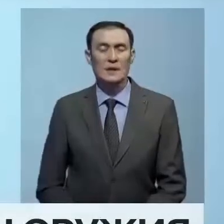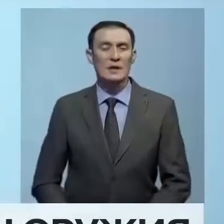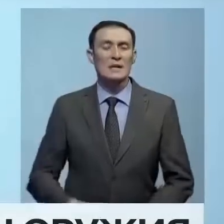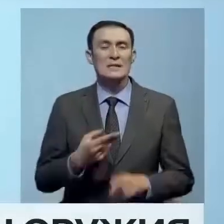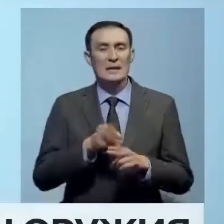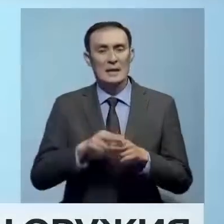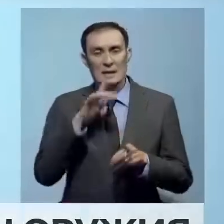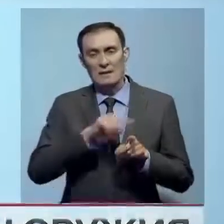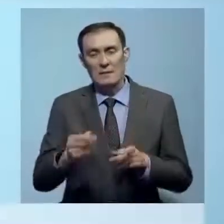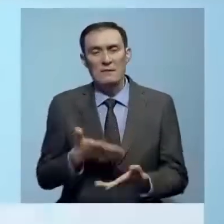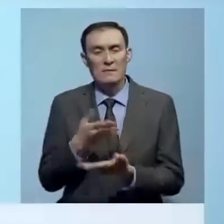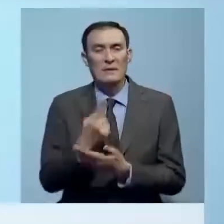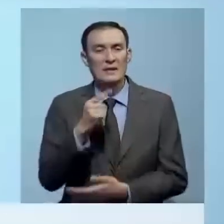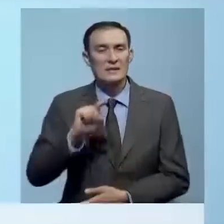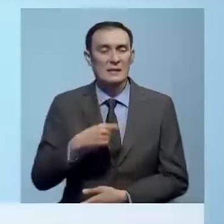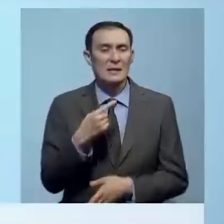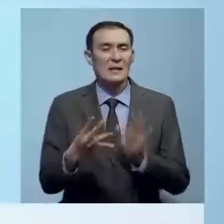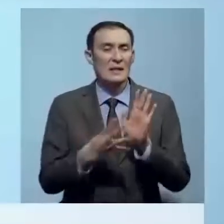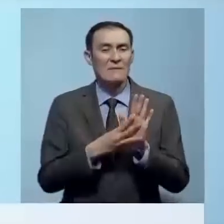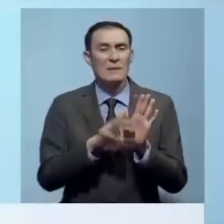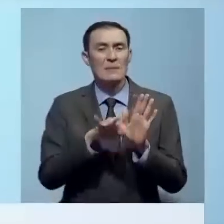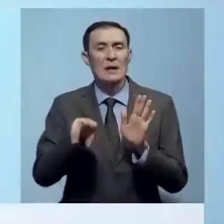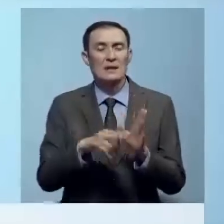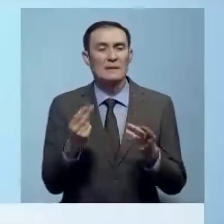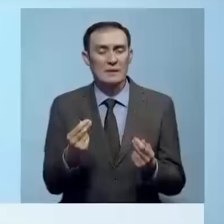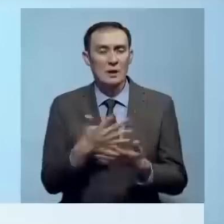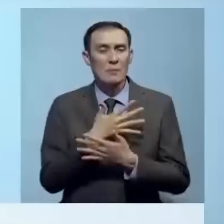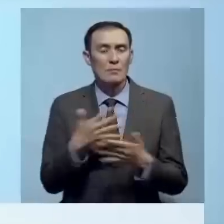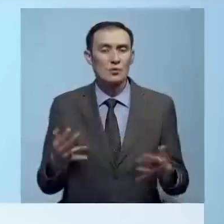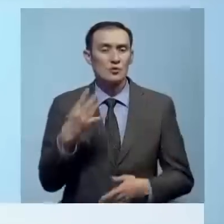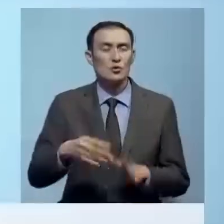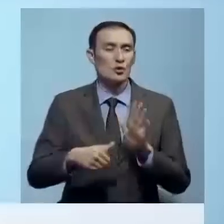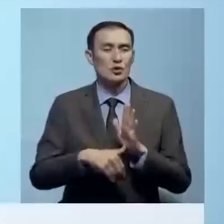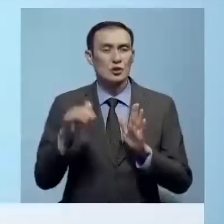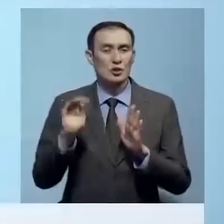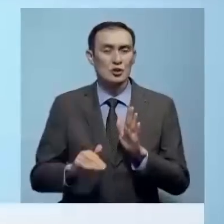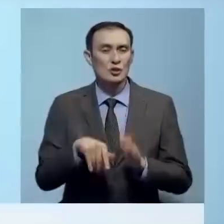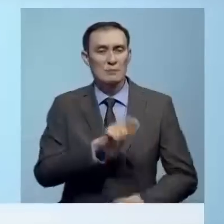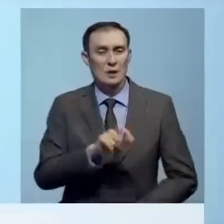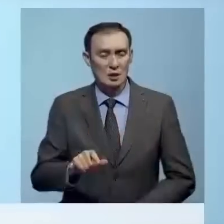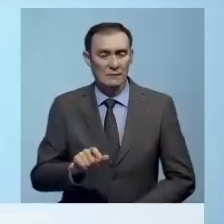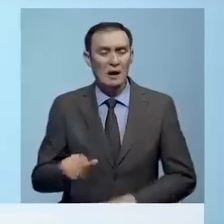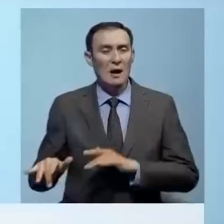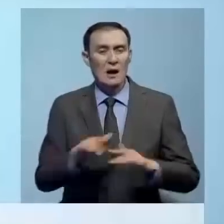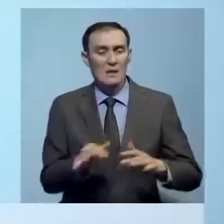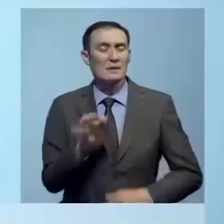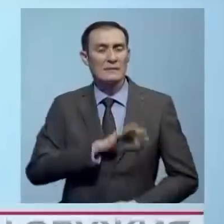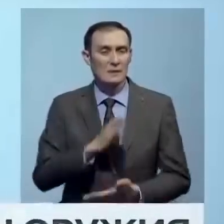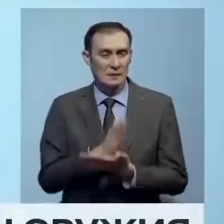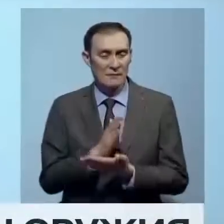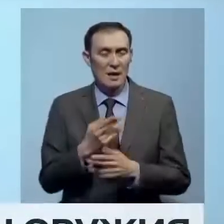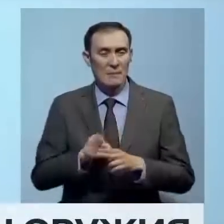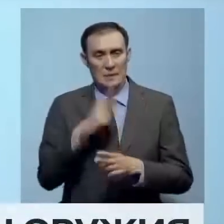За эти годы выплачено 1,9 миллиардов тенге более 46 тысячам гражданам. Акция эффективна. Об